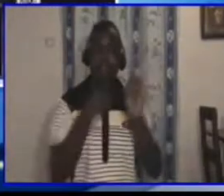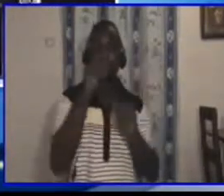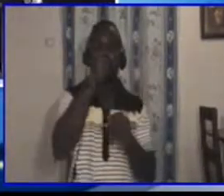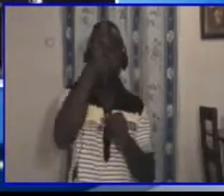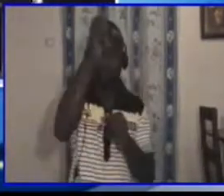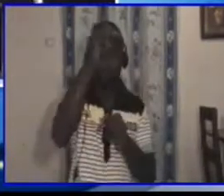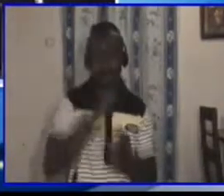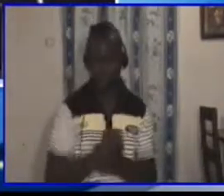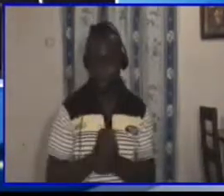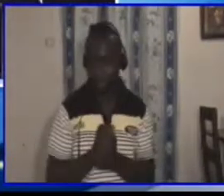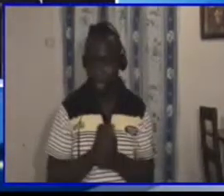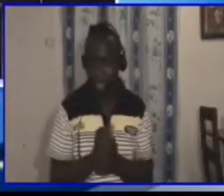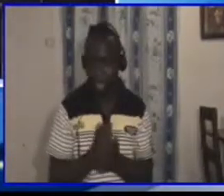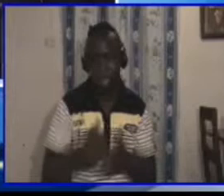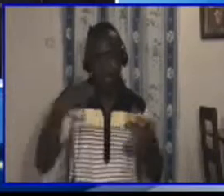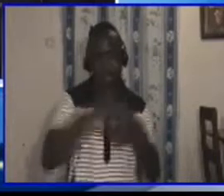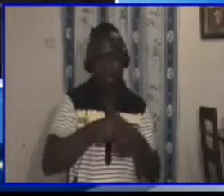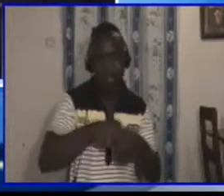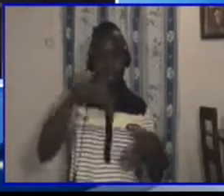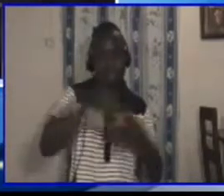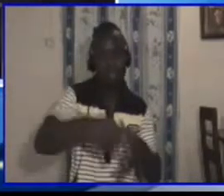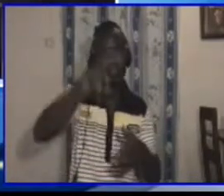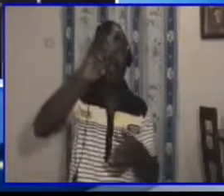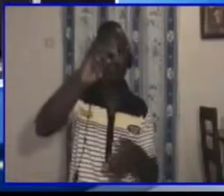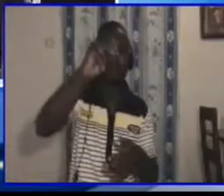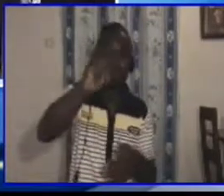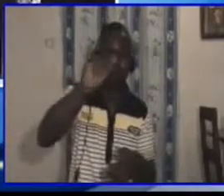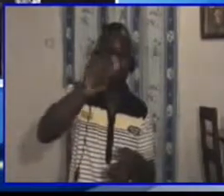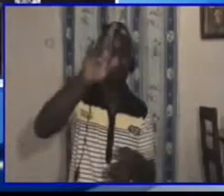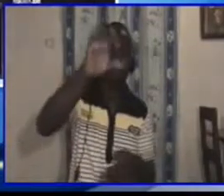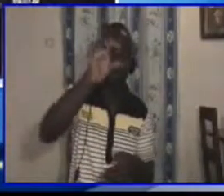io vi mando il profeta elia